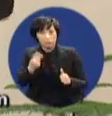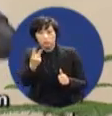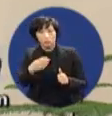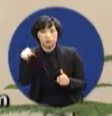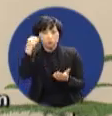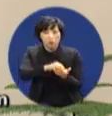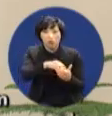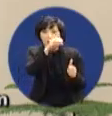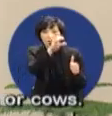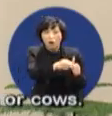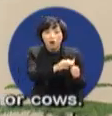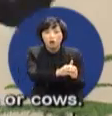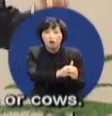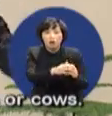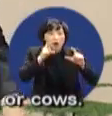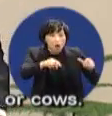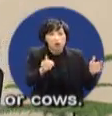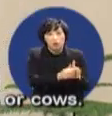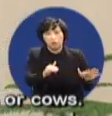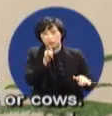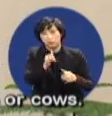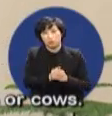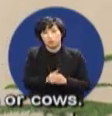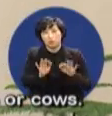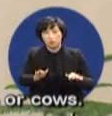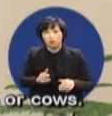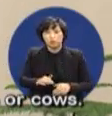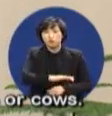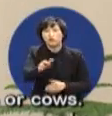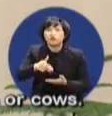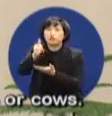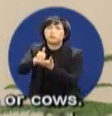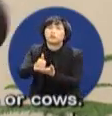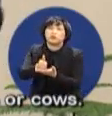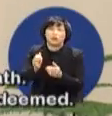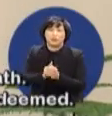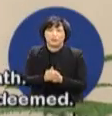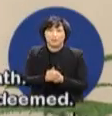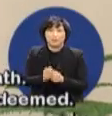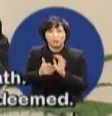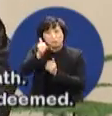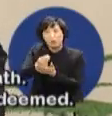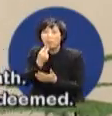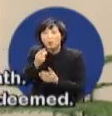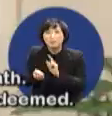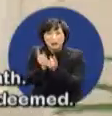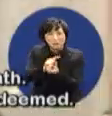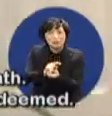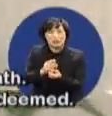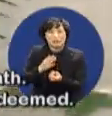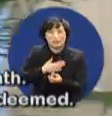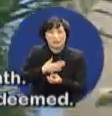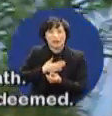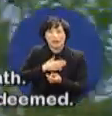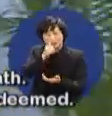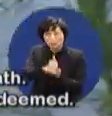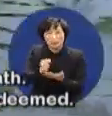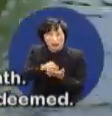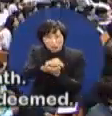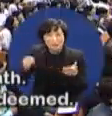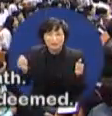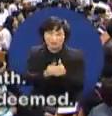갚아주는 속죄, 우리 주님은 양을 잡고 소 잡아서 갚은 게 아니야. 자기 목숨으로 갚아버렸어.